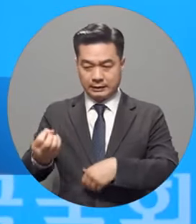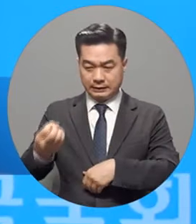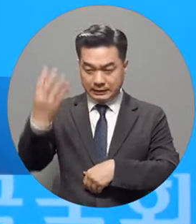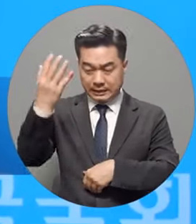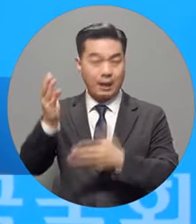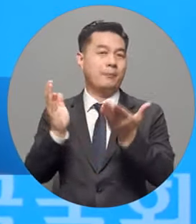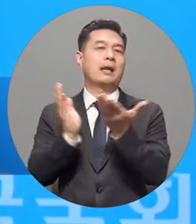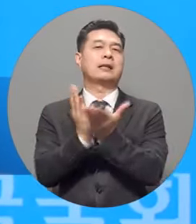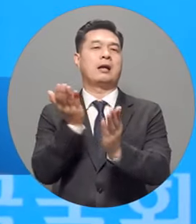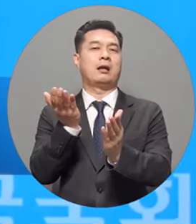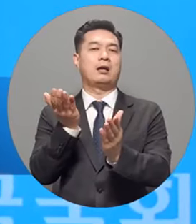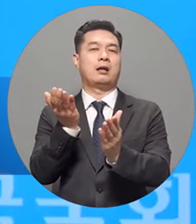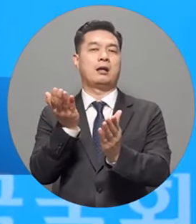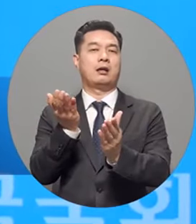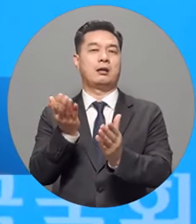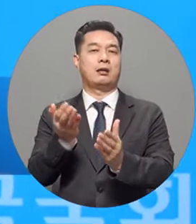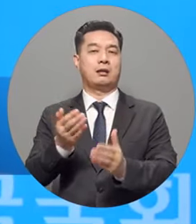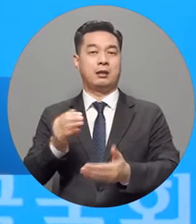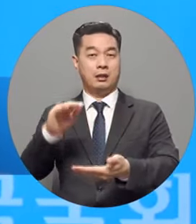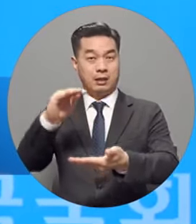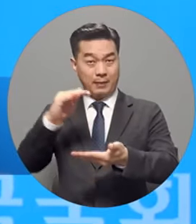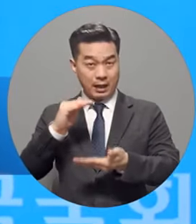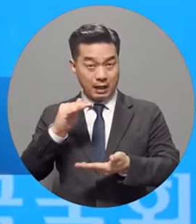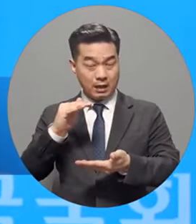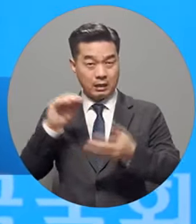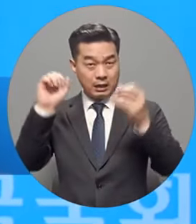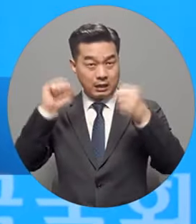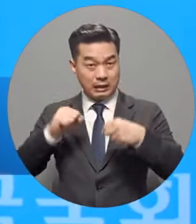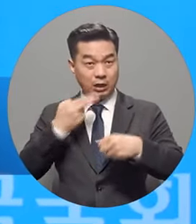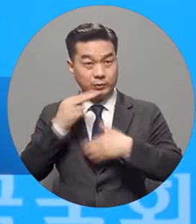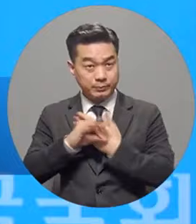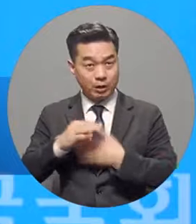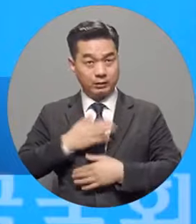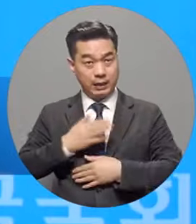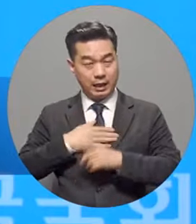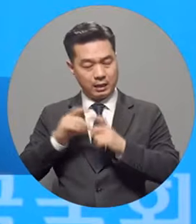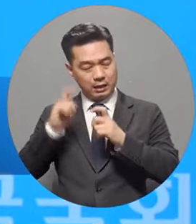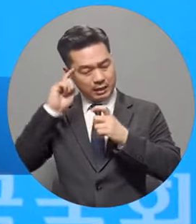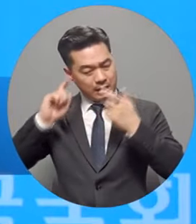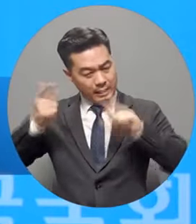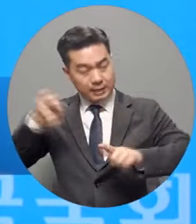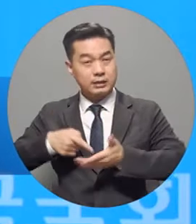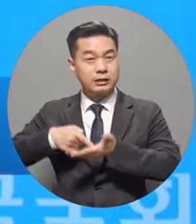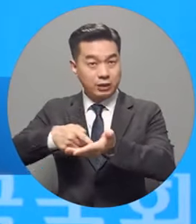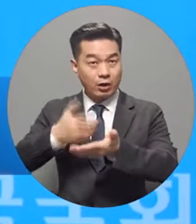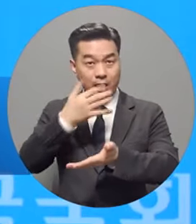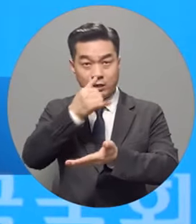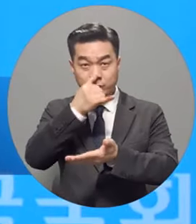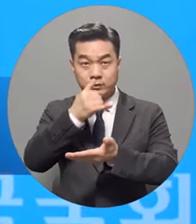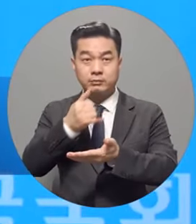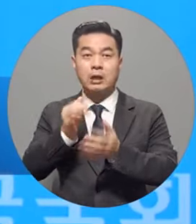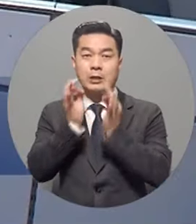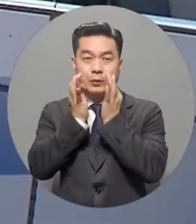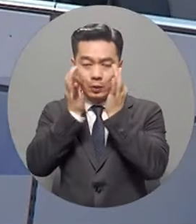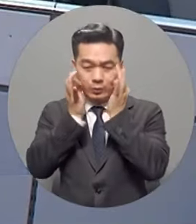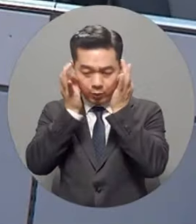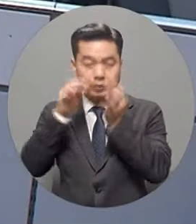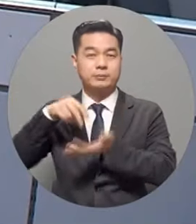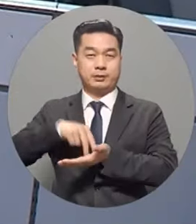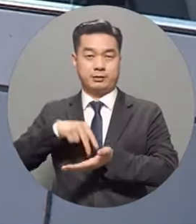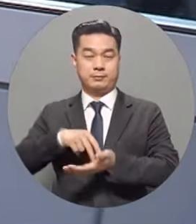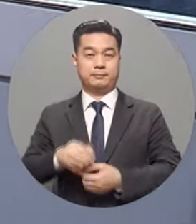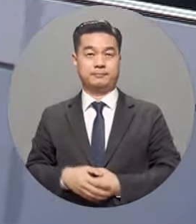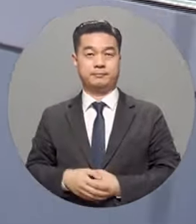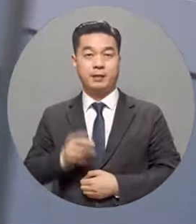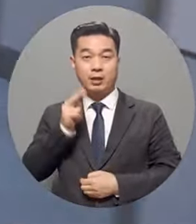역행하는 행위라고 생각을 합니다. 받아들이지 않으면 뭐 제 나름대로 이의신청이나 그럼 다시 해보고 할 수 있는 노력은 최선을 다해보겠습니다.